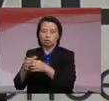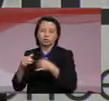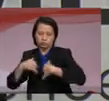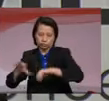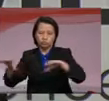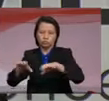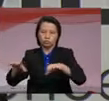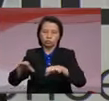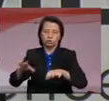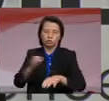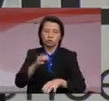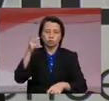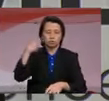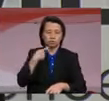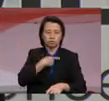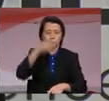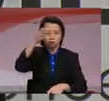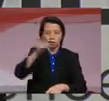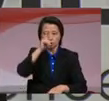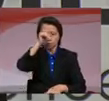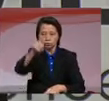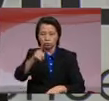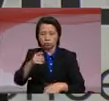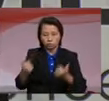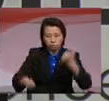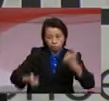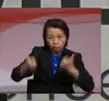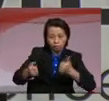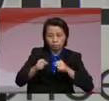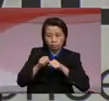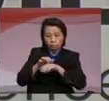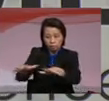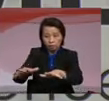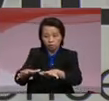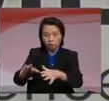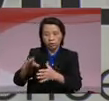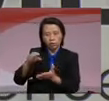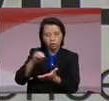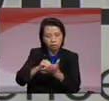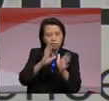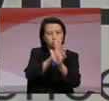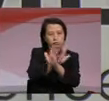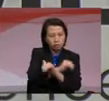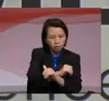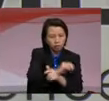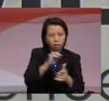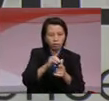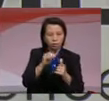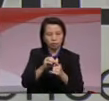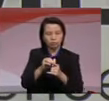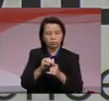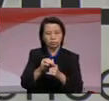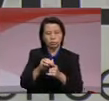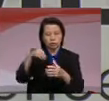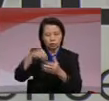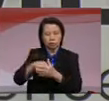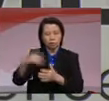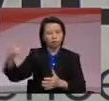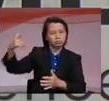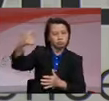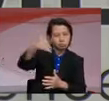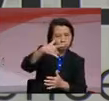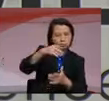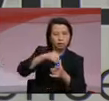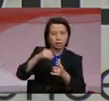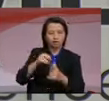kita akan pastikan sama ada jangkitan tu didapati di Sarawak ataupun di dalam perjalanan